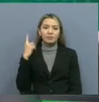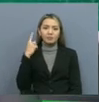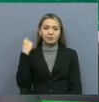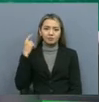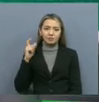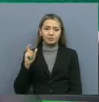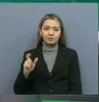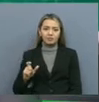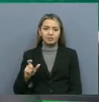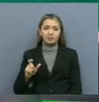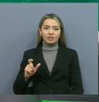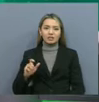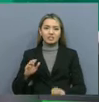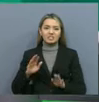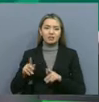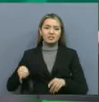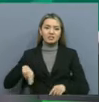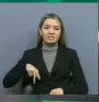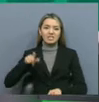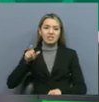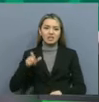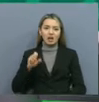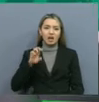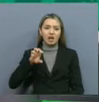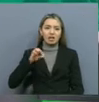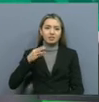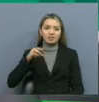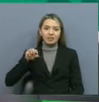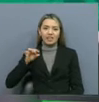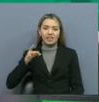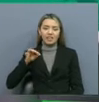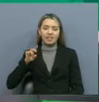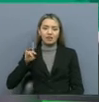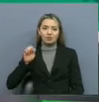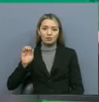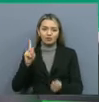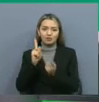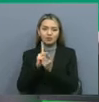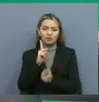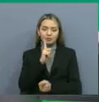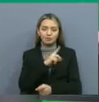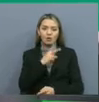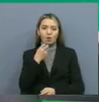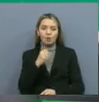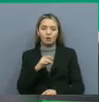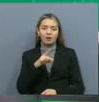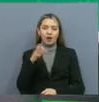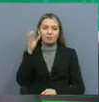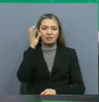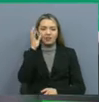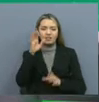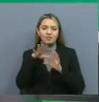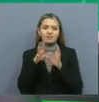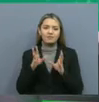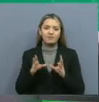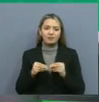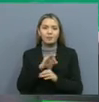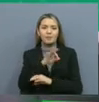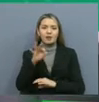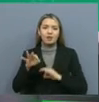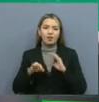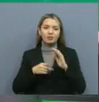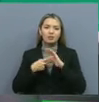президент елбасы қорының атқарушы директоры Әсет Исекешевті қабылдады. Кездесу барысында қордың әлеуметтік және білім беру салаларындағы